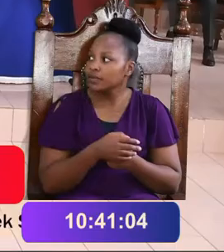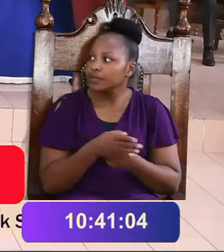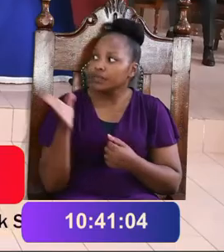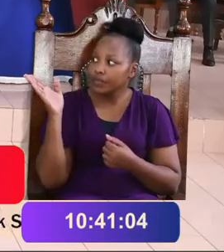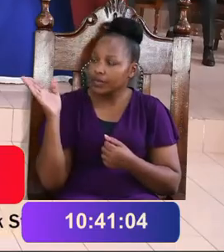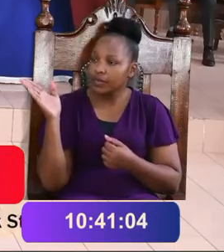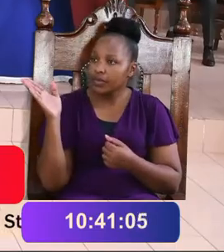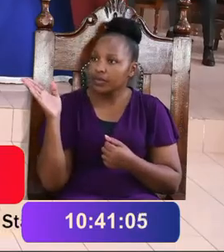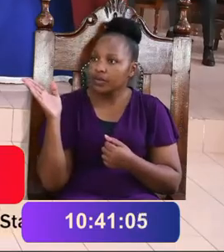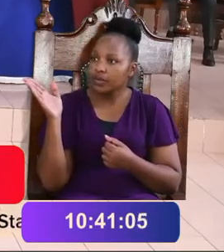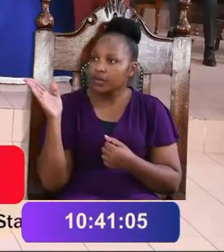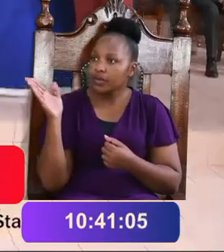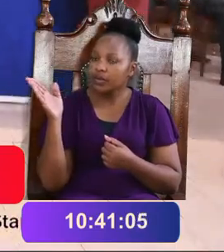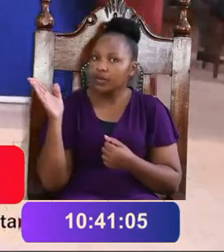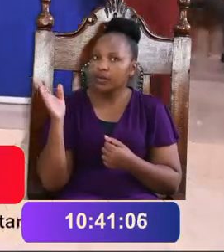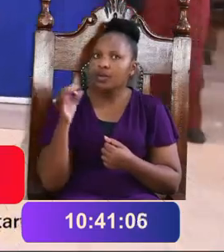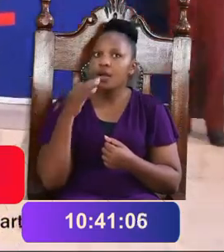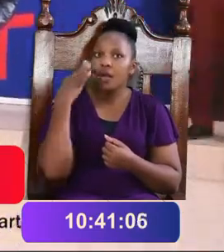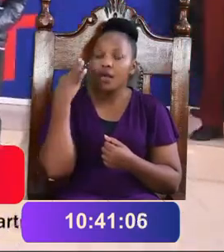mkono, alipata alama